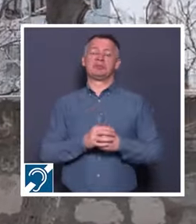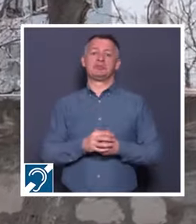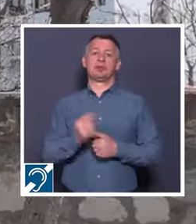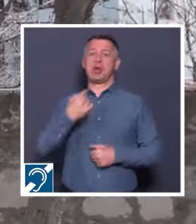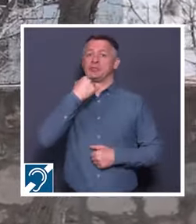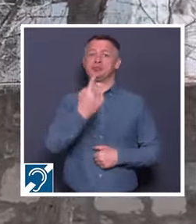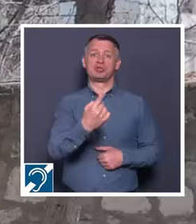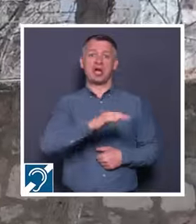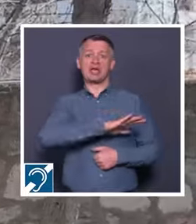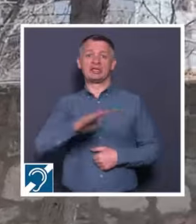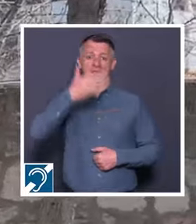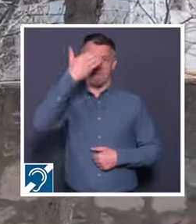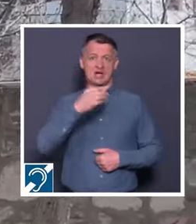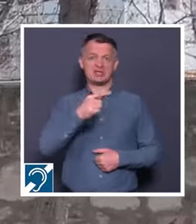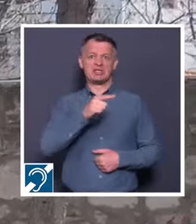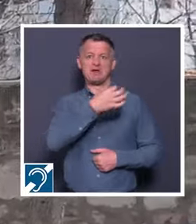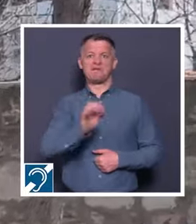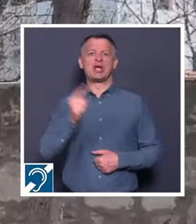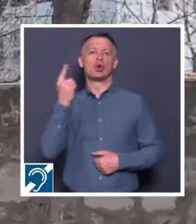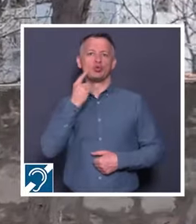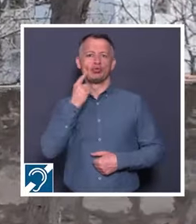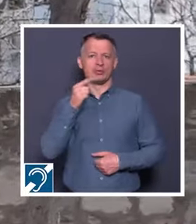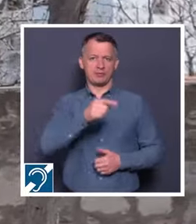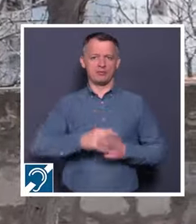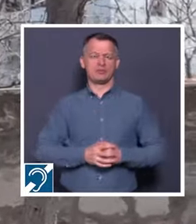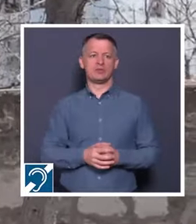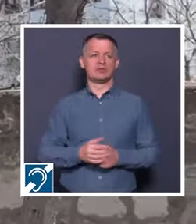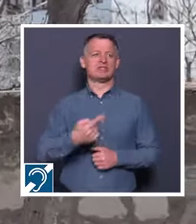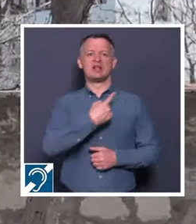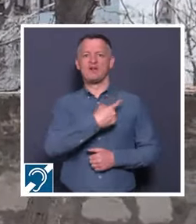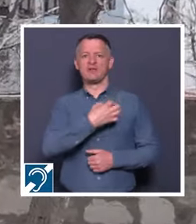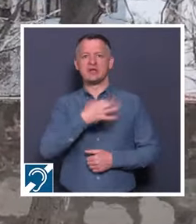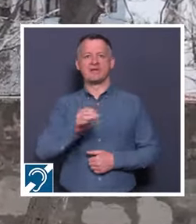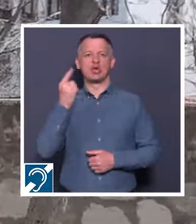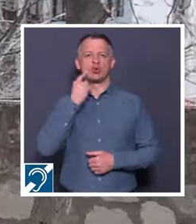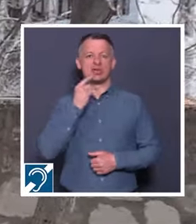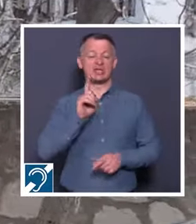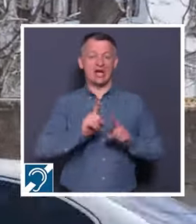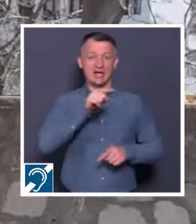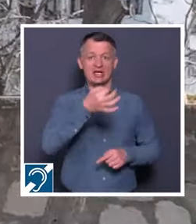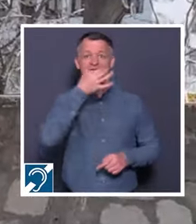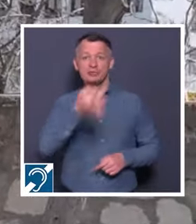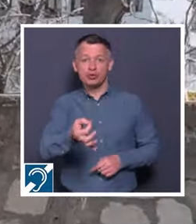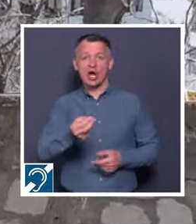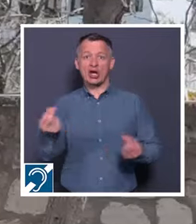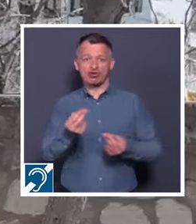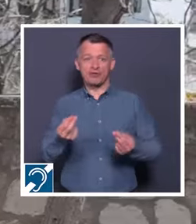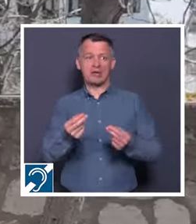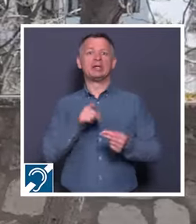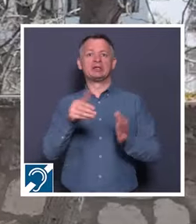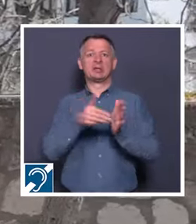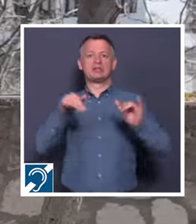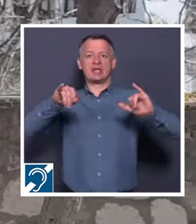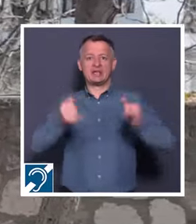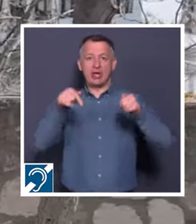eu nu jignesc, le-am spus doar atât, să vă fie rușine. Să le fie rușine. Dacă ei consideră că așa ceva trebuie să se